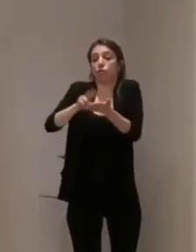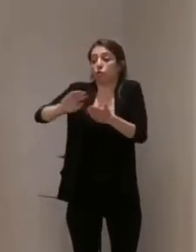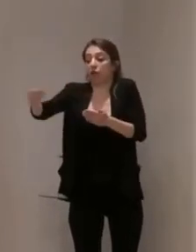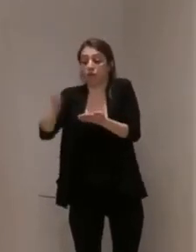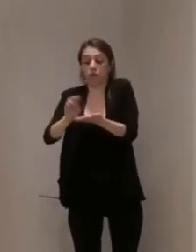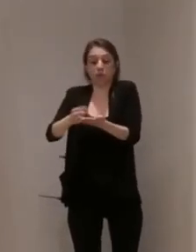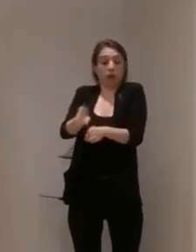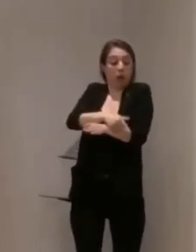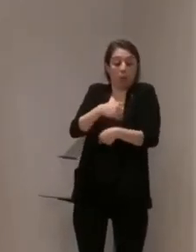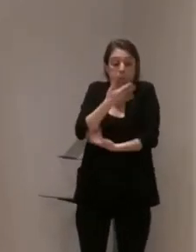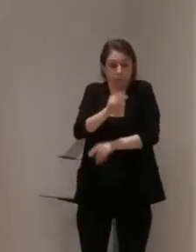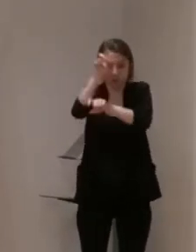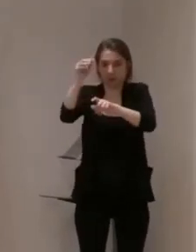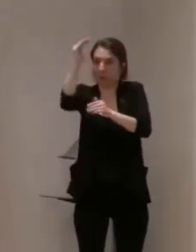Un,